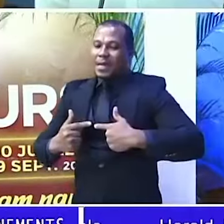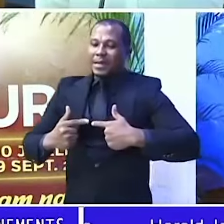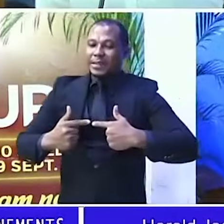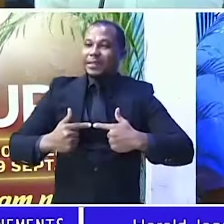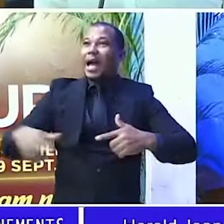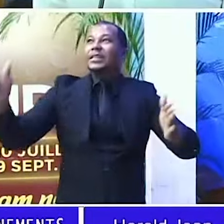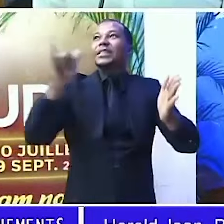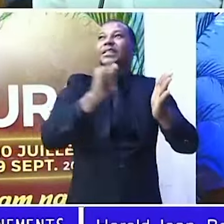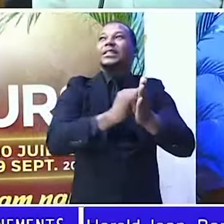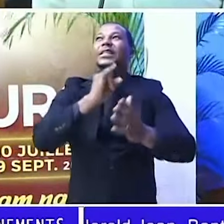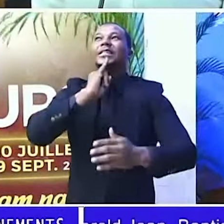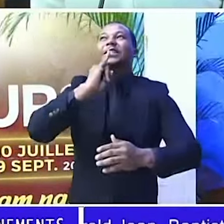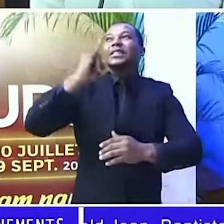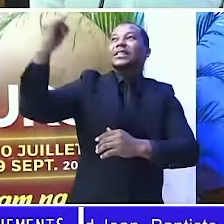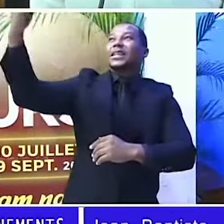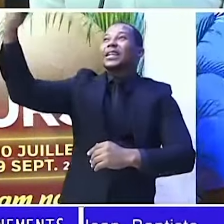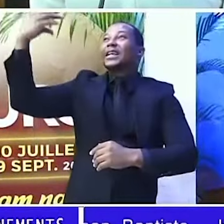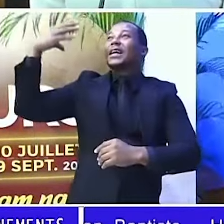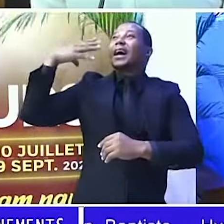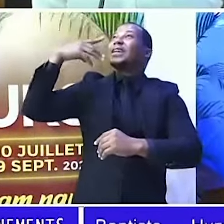c'est grâce à vous.